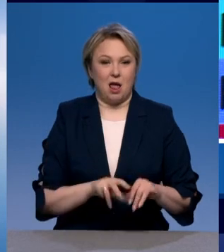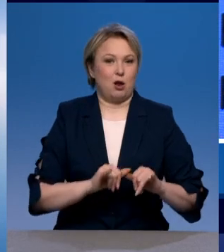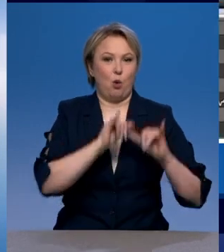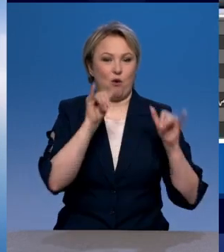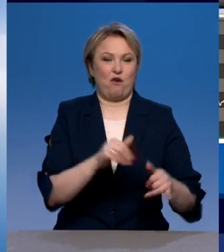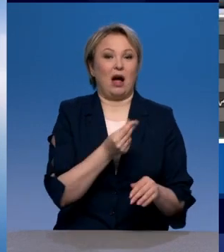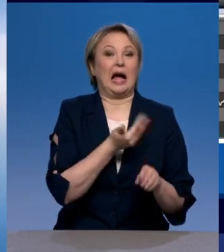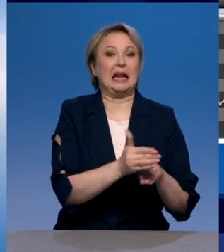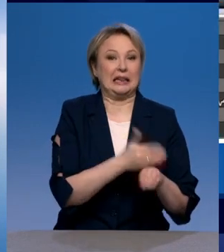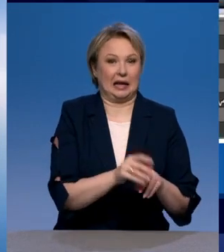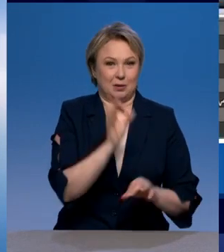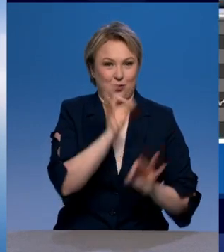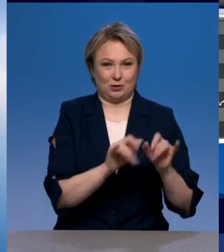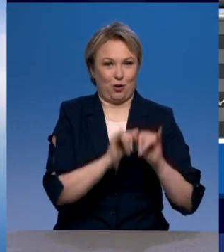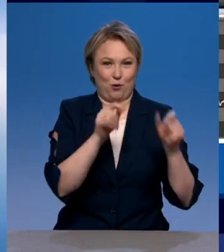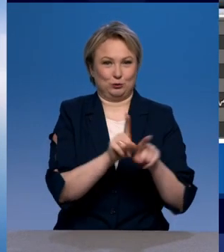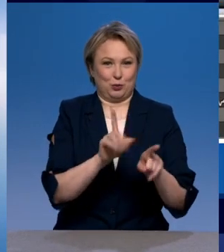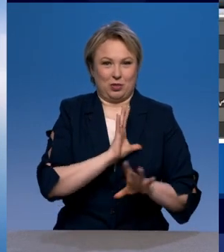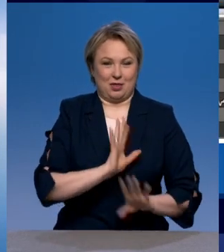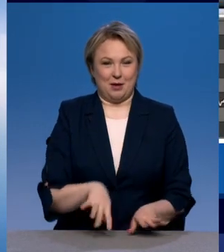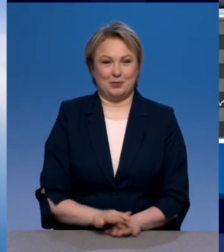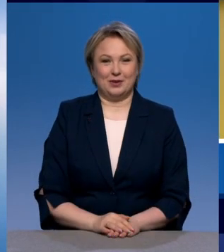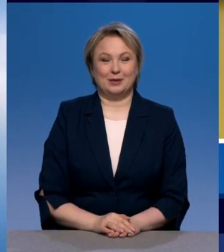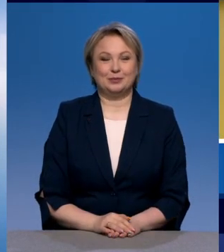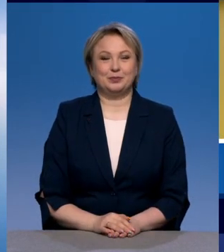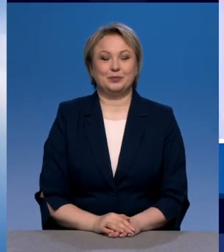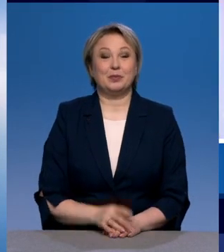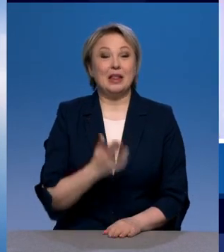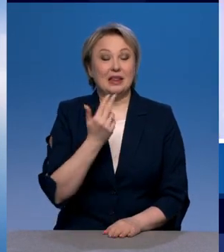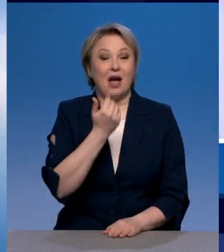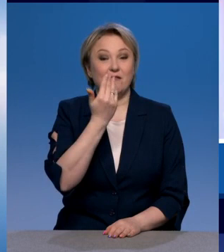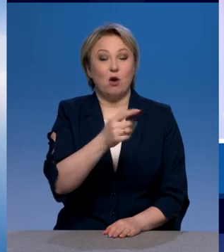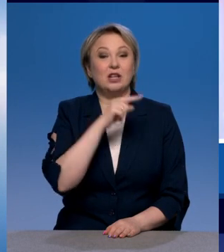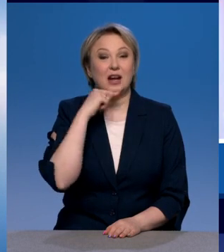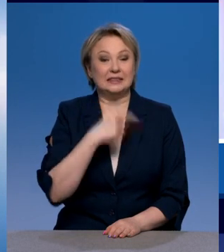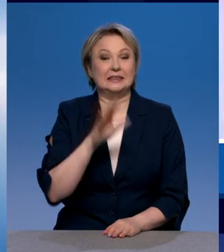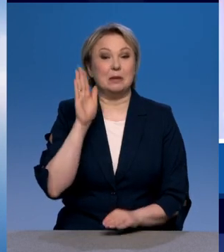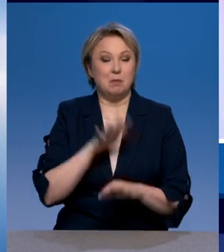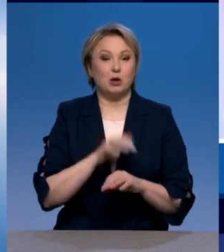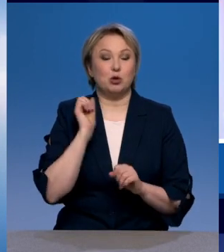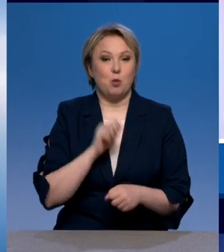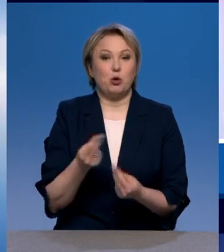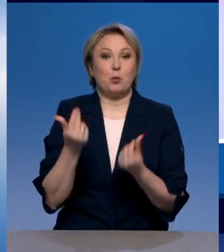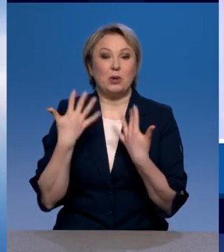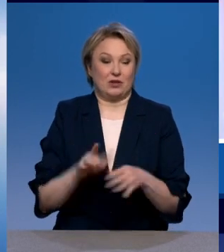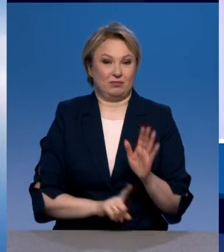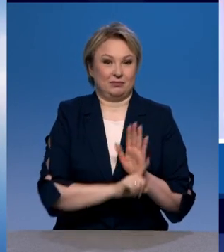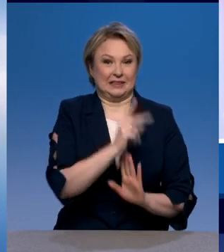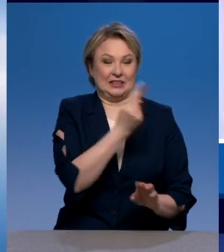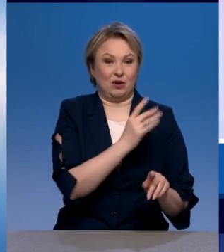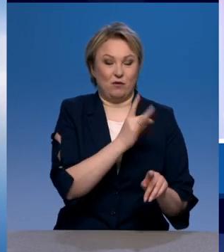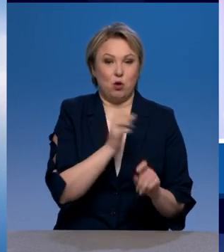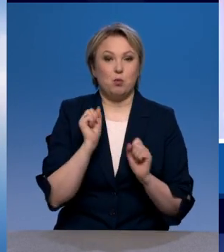оценка уже от экспертов, аналитиков. Российские банки могут потерять от внедрения цифрового рубля до